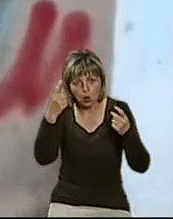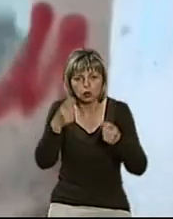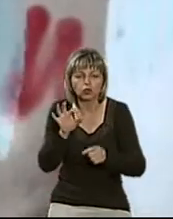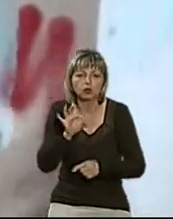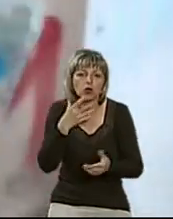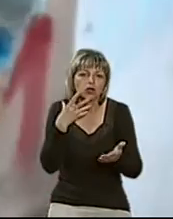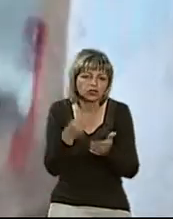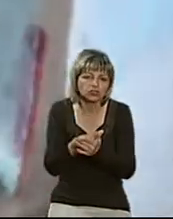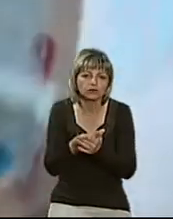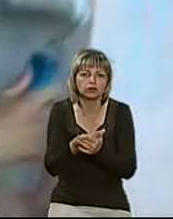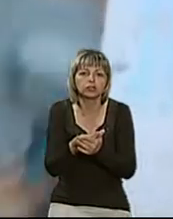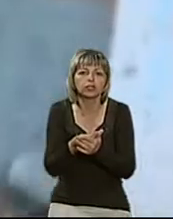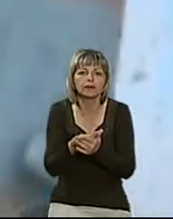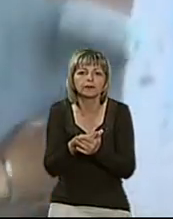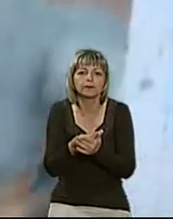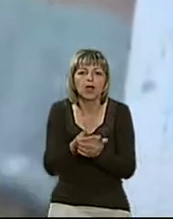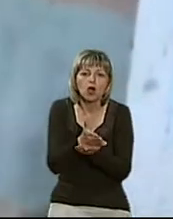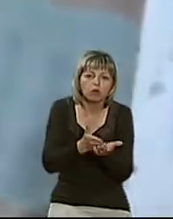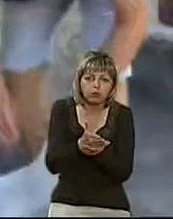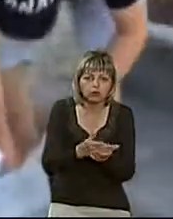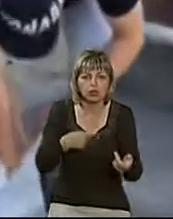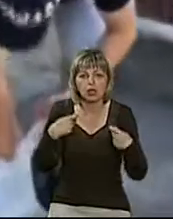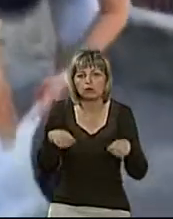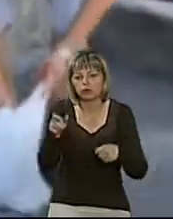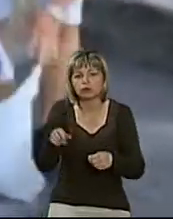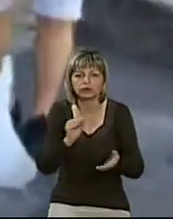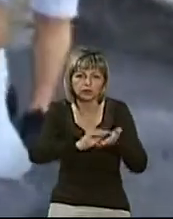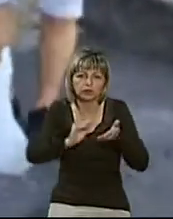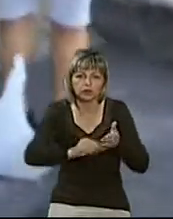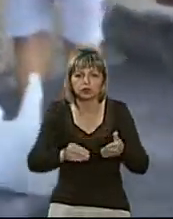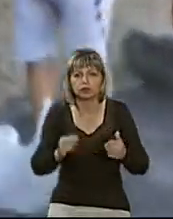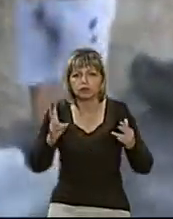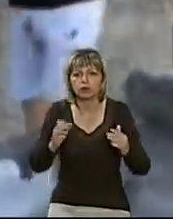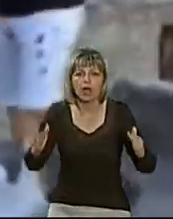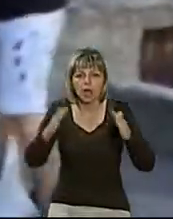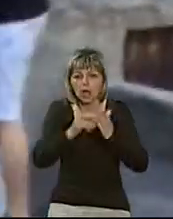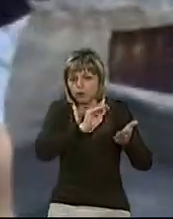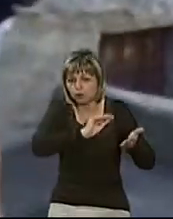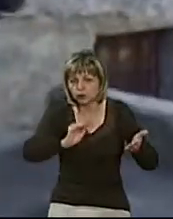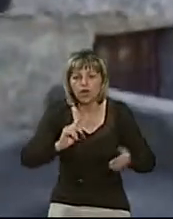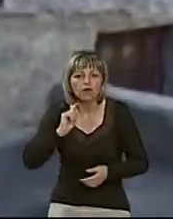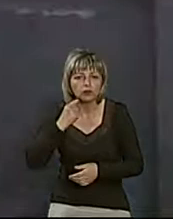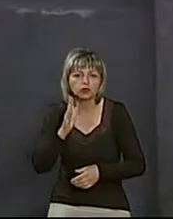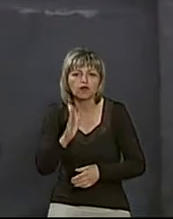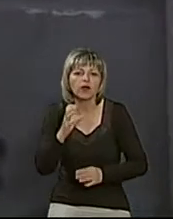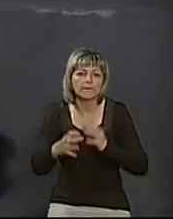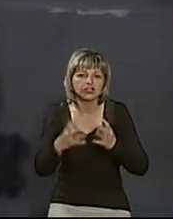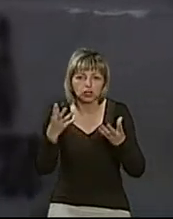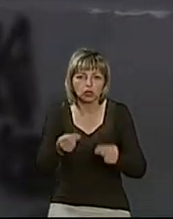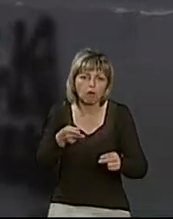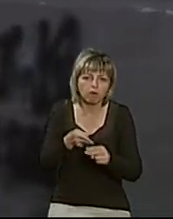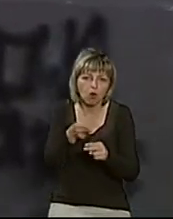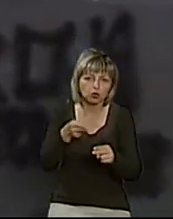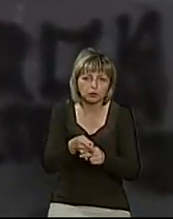послуги інтернет-дилери часто лишають на будівлях, розповідає волонтер Максим Возняк. У Луцьку в міжнародний день